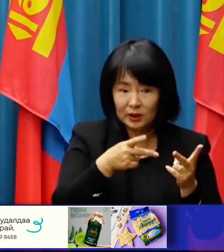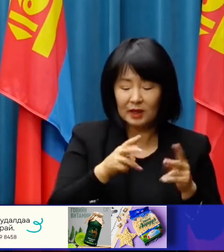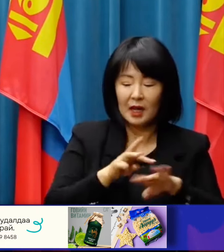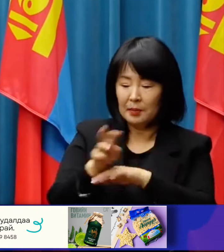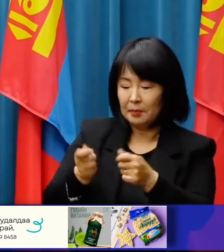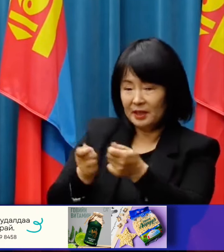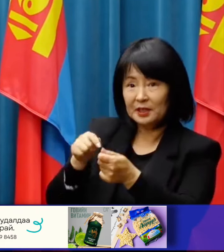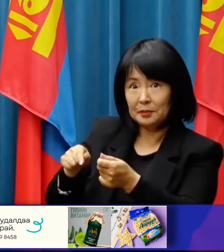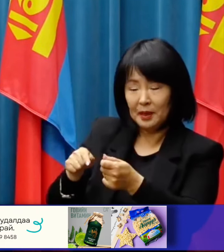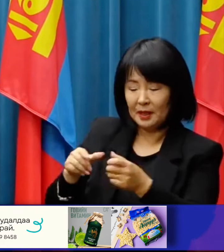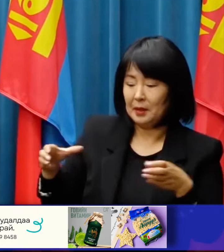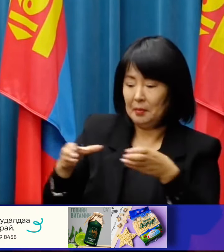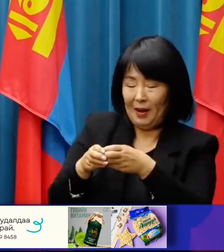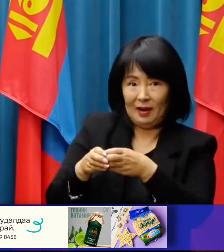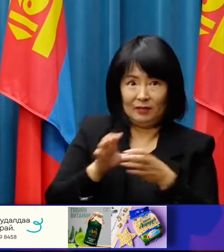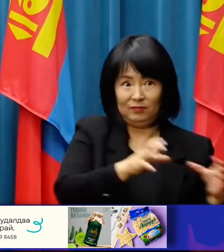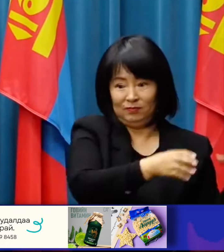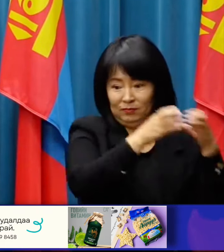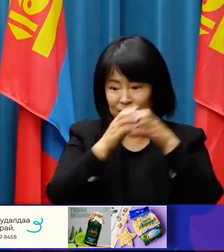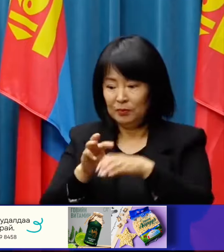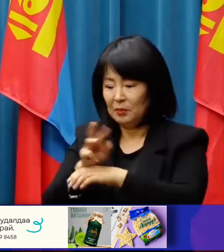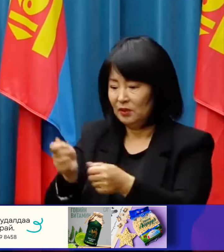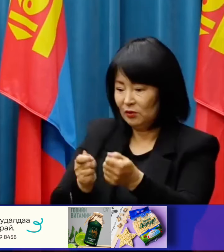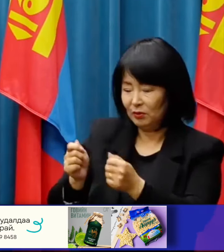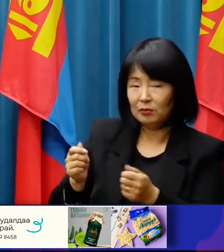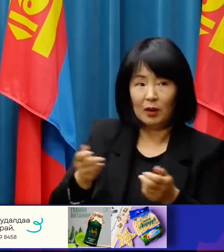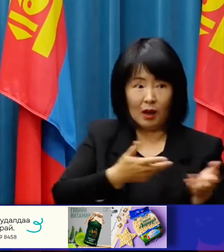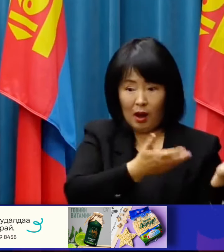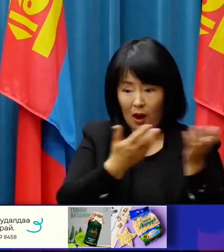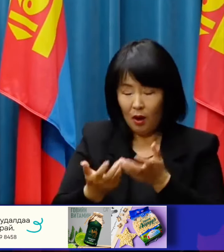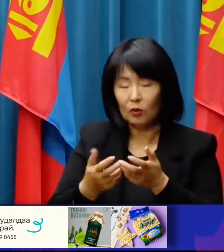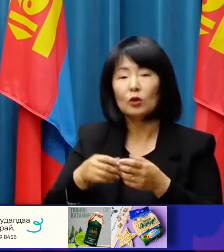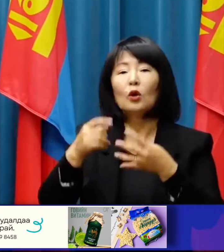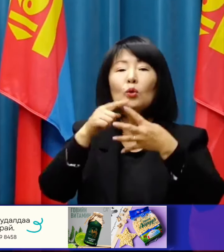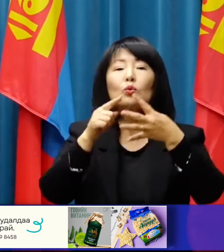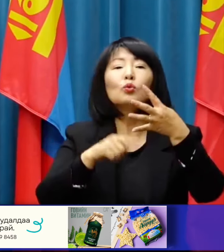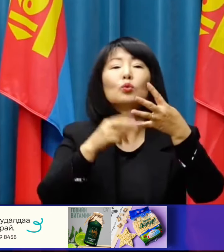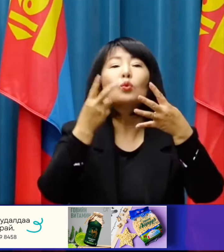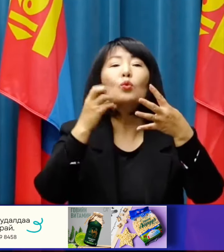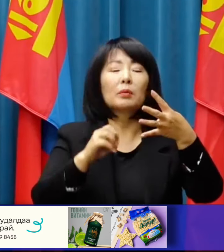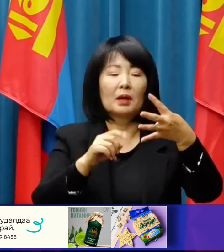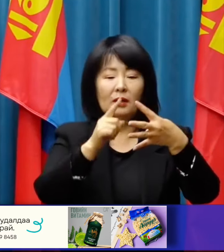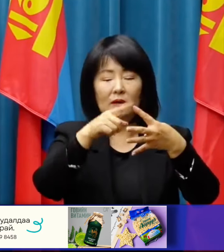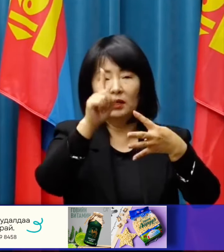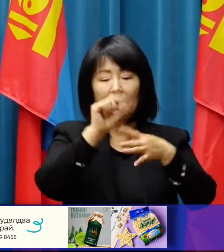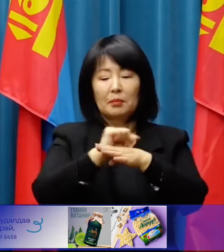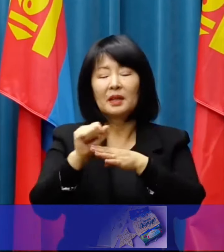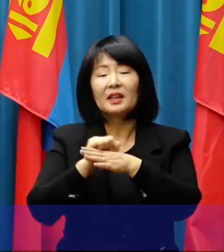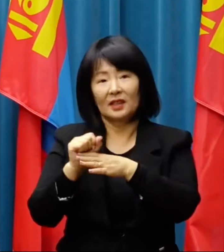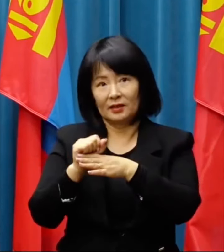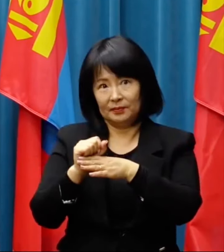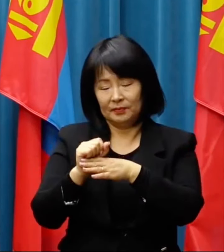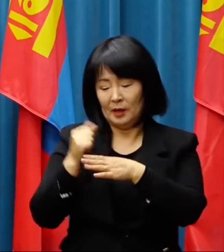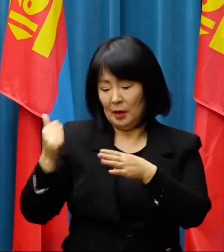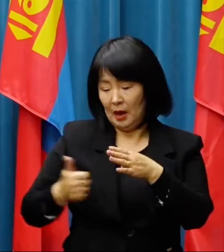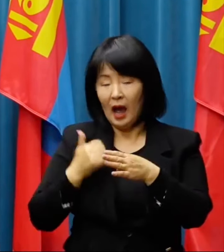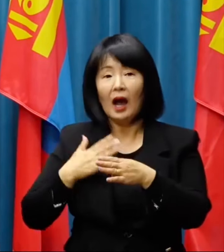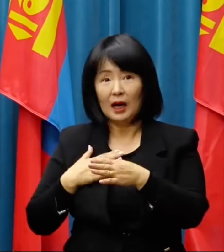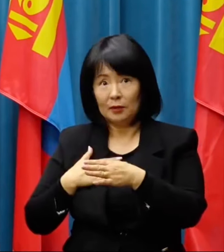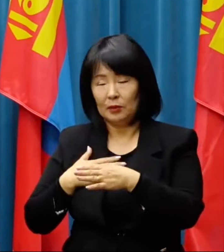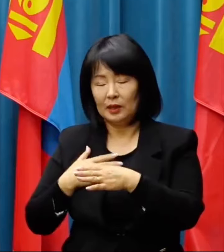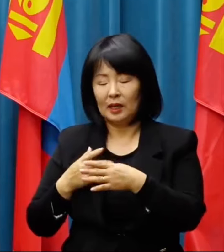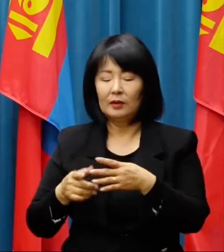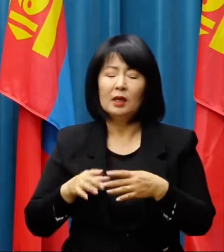менежментийг багийн удирд одоо авахд бол ийм дөрөв үе шаттай, нэгдүгээр үе шат бол бэлтгэлийг бид нар хангаж байгаа. Тэгэхээр